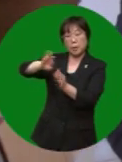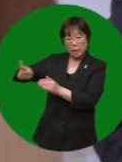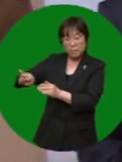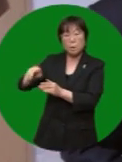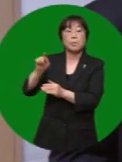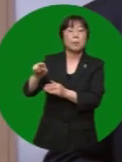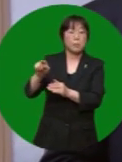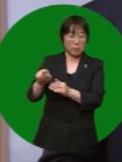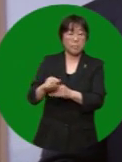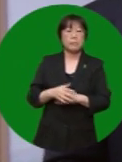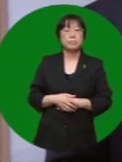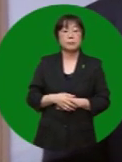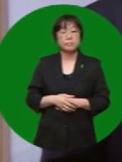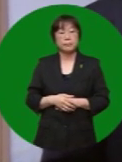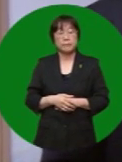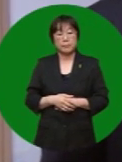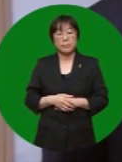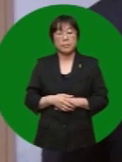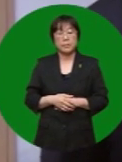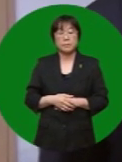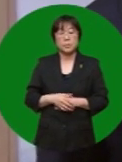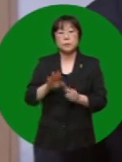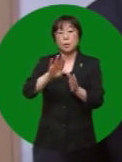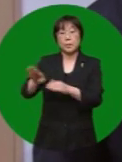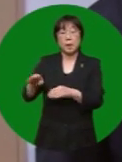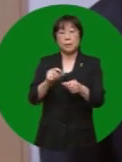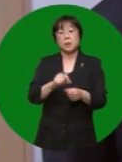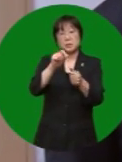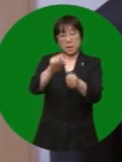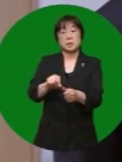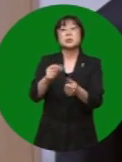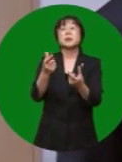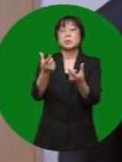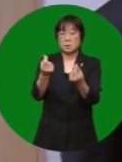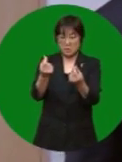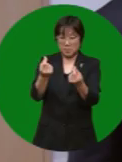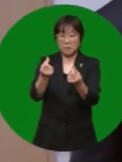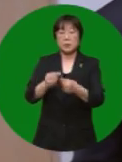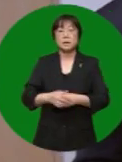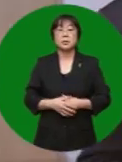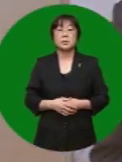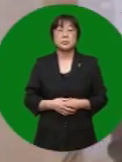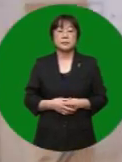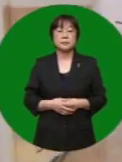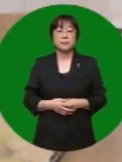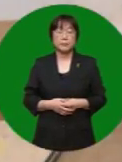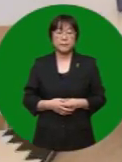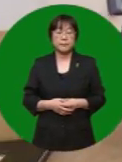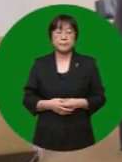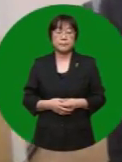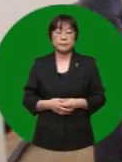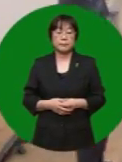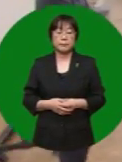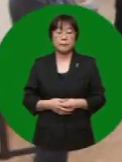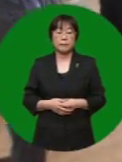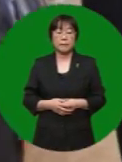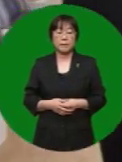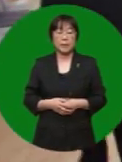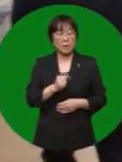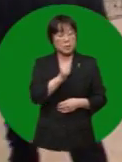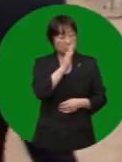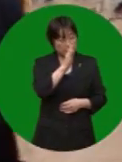このセンターに入ってくるためのやはり扉も当然設置をすることができますし、 これはいいですよね。よろしくお願い